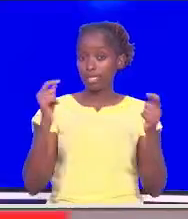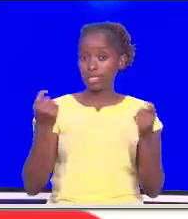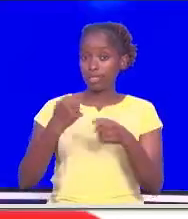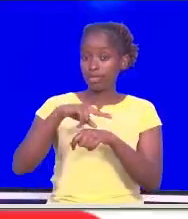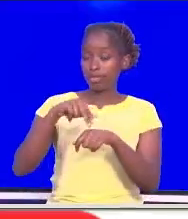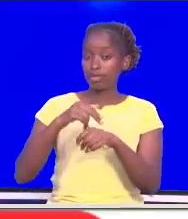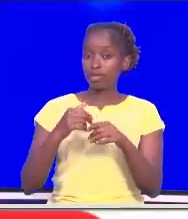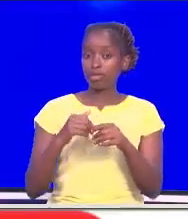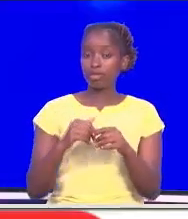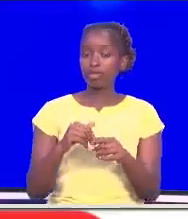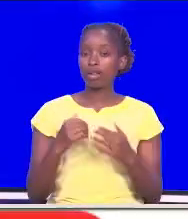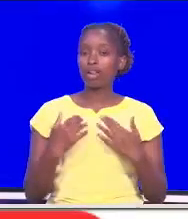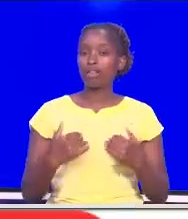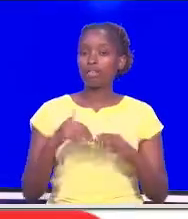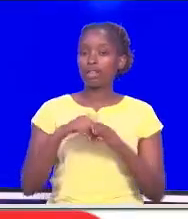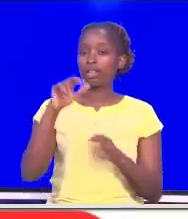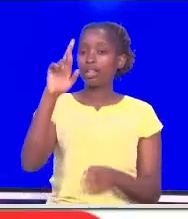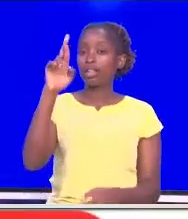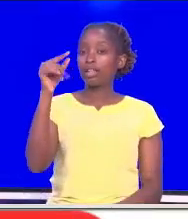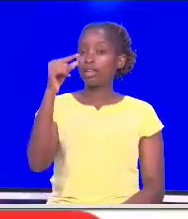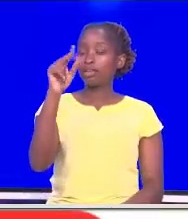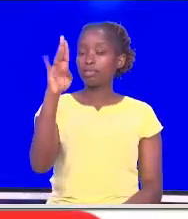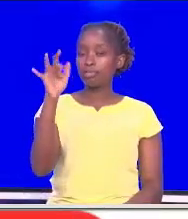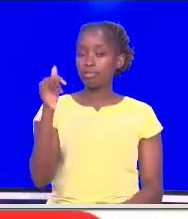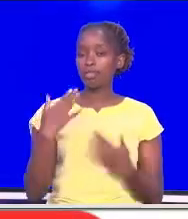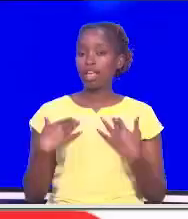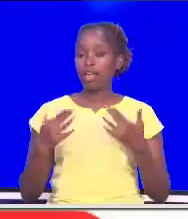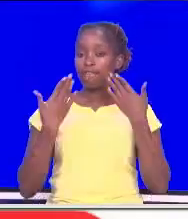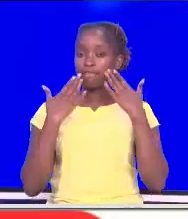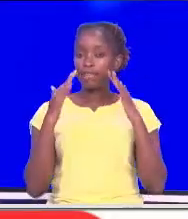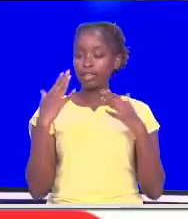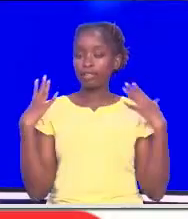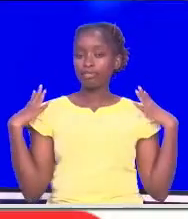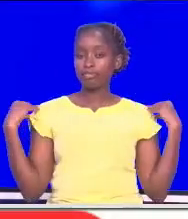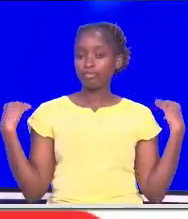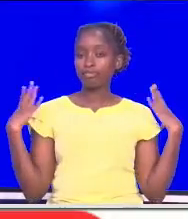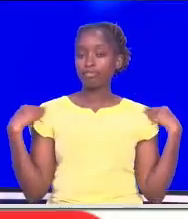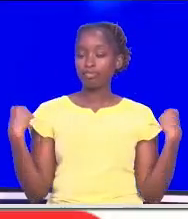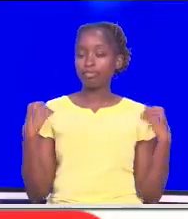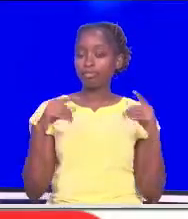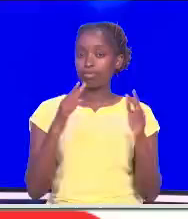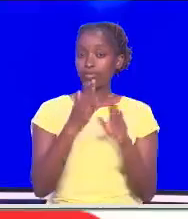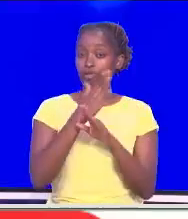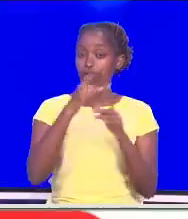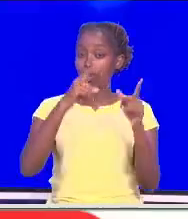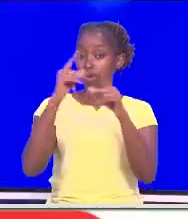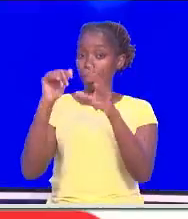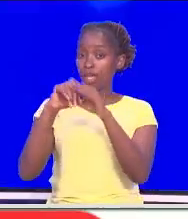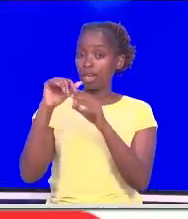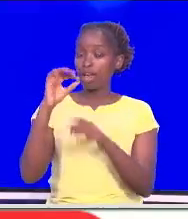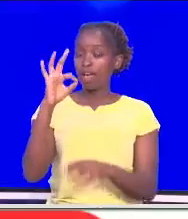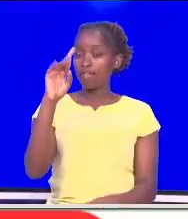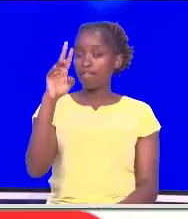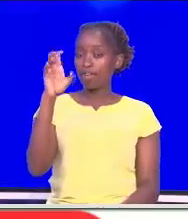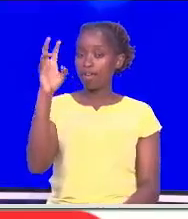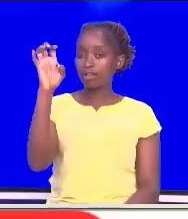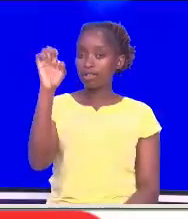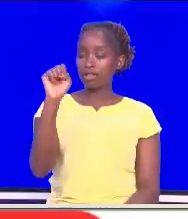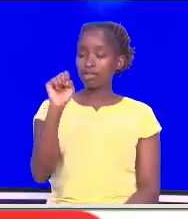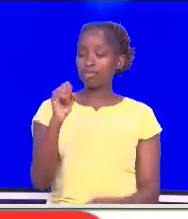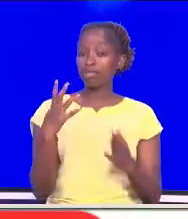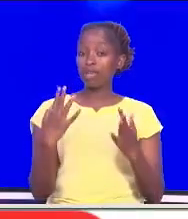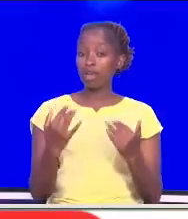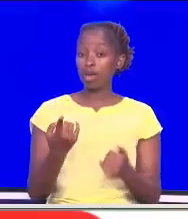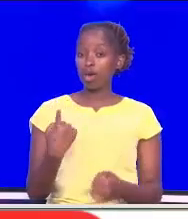raga wachezaji saba kila upande, Shujaa imekamilisha mazoezi kabla ya kuelekea Mirama nchini Ufaransa. Mwanahabari wetu wa masuala ya michezo Duncan